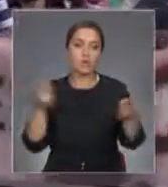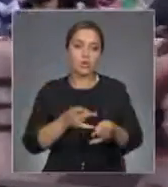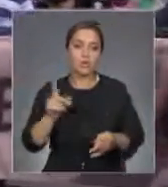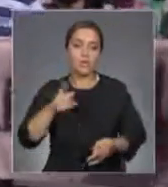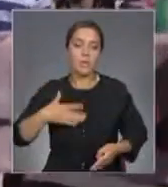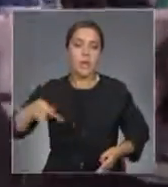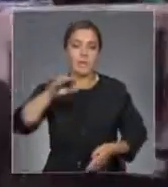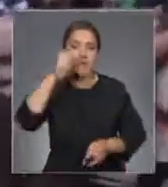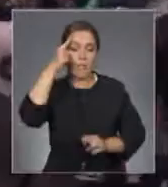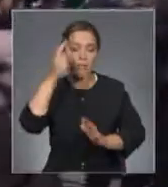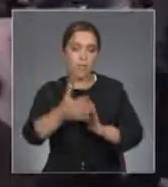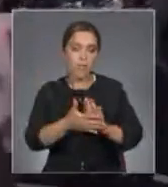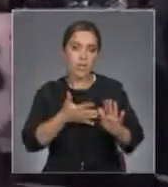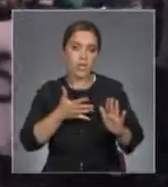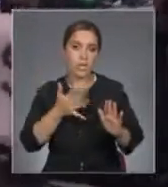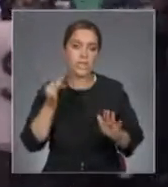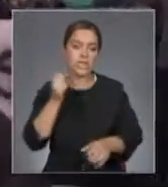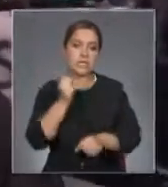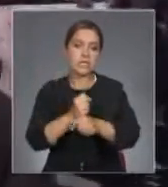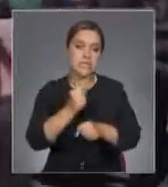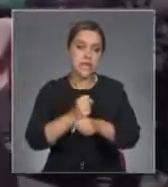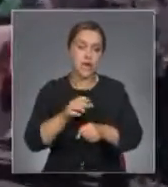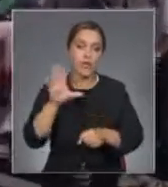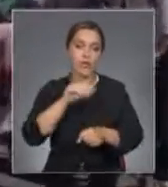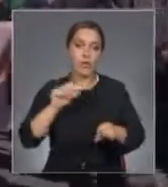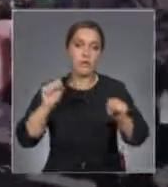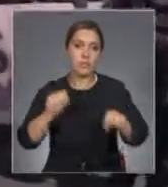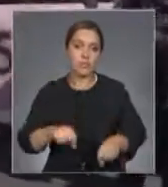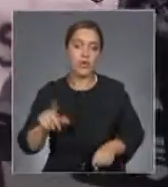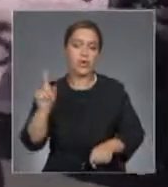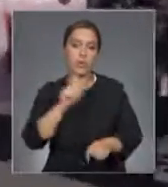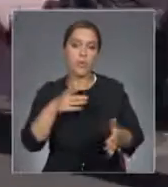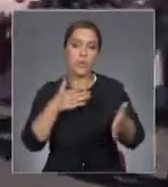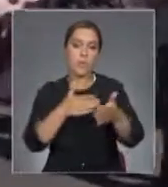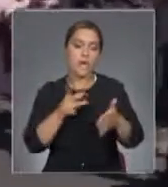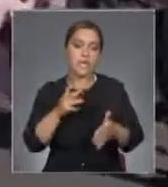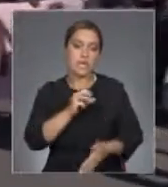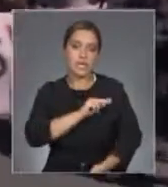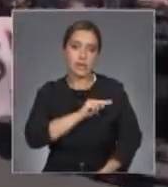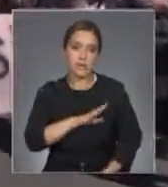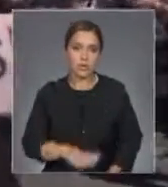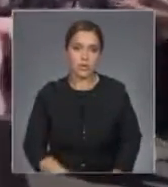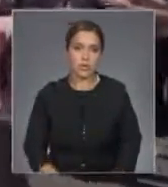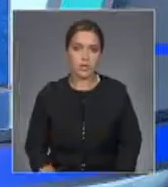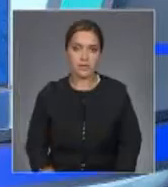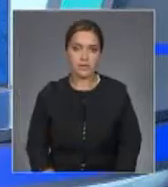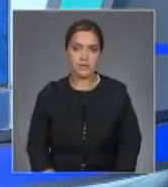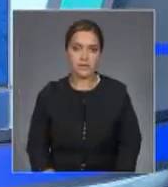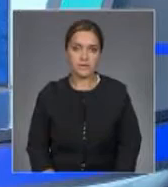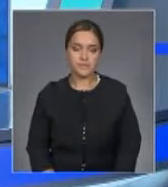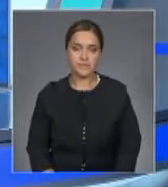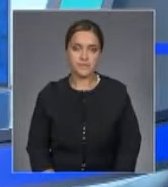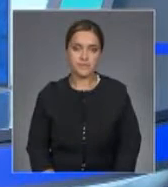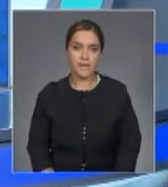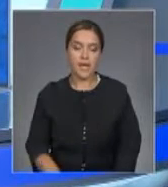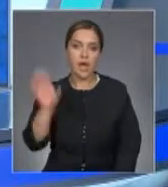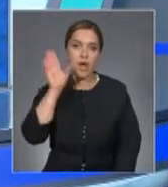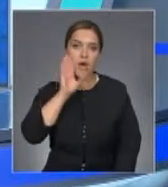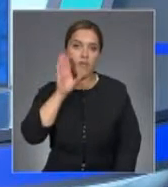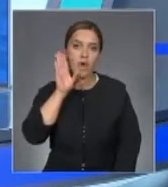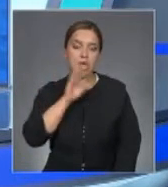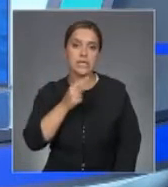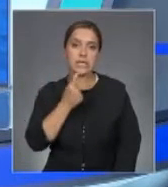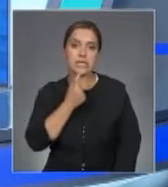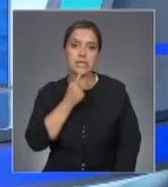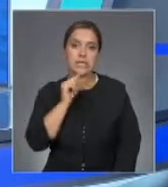чтобы все это осознали и сделали все возможное, чтобы барьеры не работали. В территориальных водах